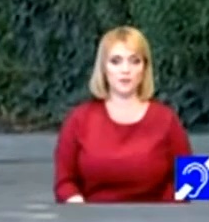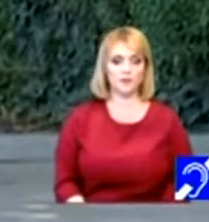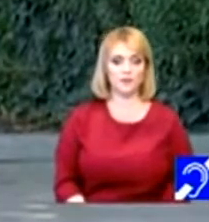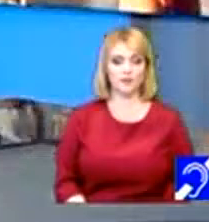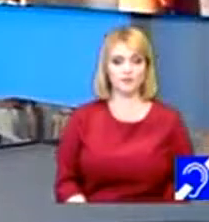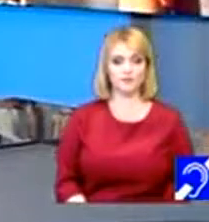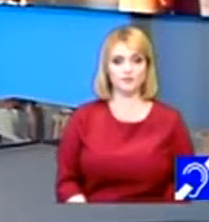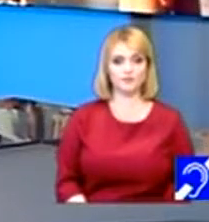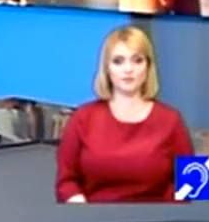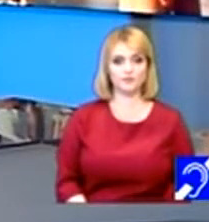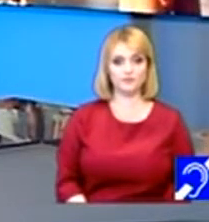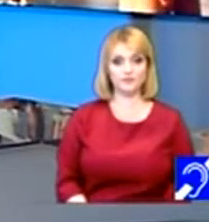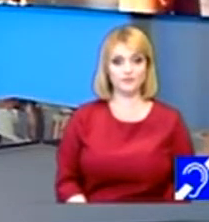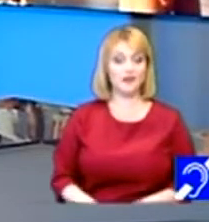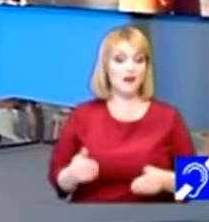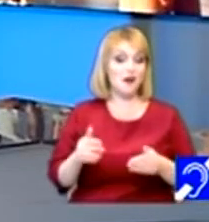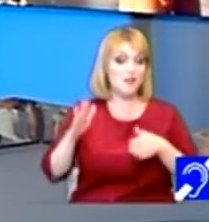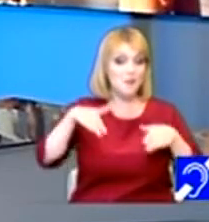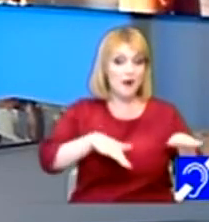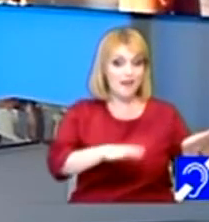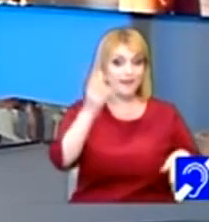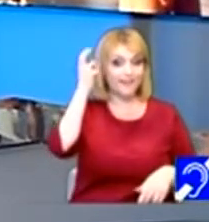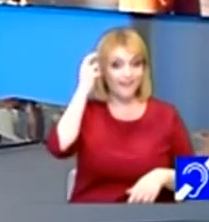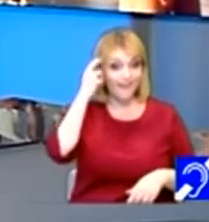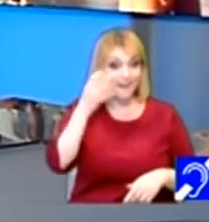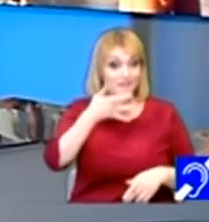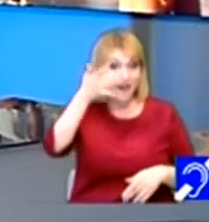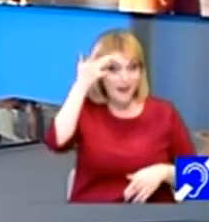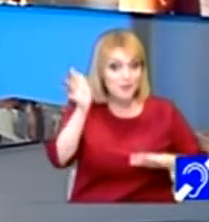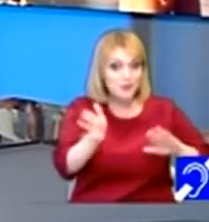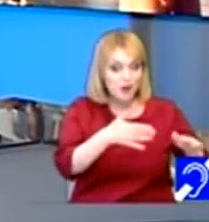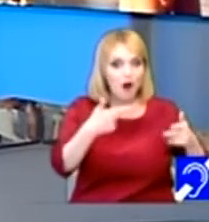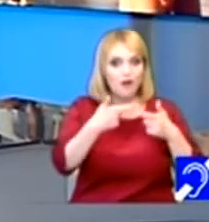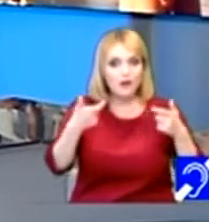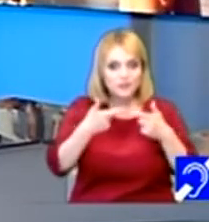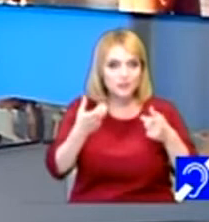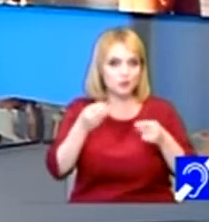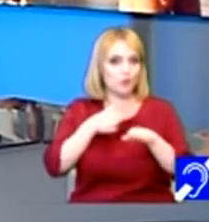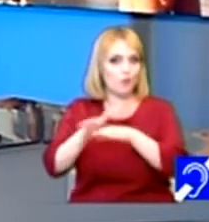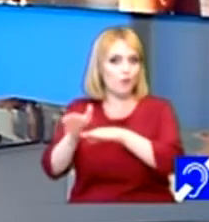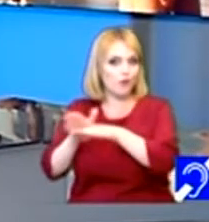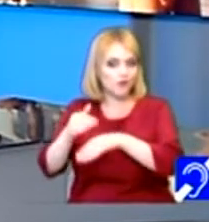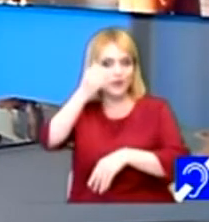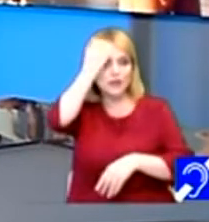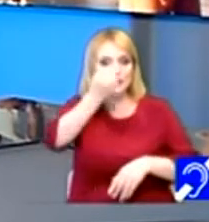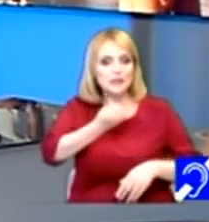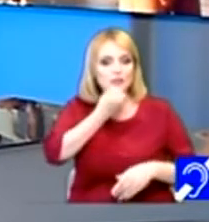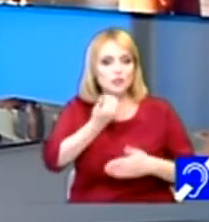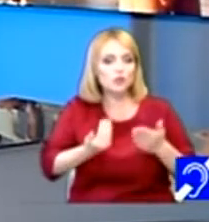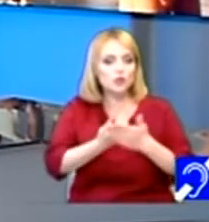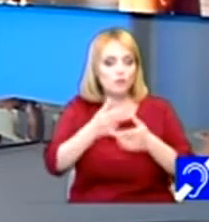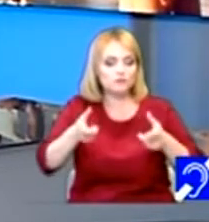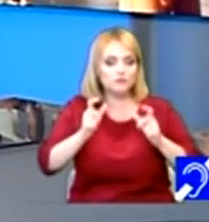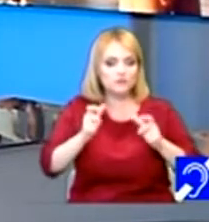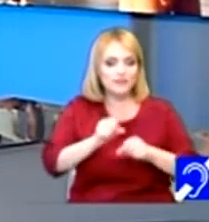facultăți. Pe litoralul românesc al Mării Negre, deși vara a trecut, hotelurile sunt încă pline. Și asta datorită voucherelor de